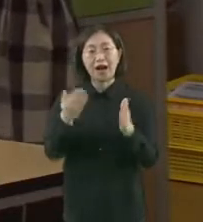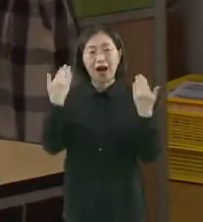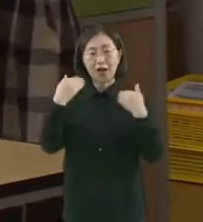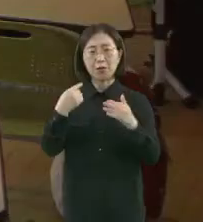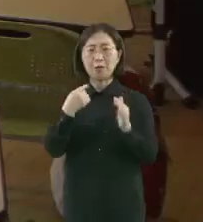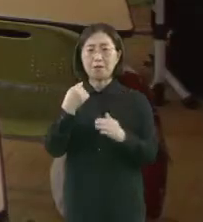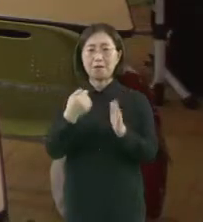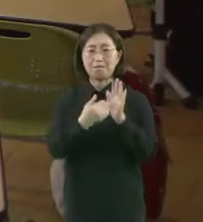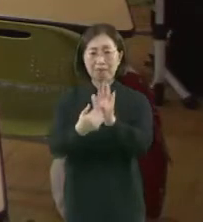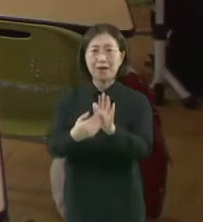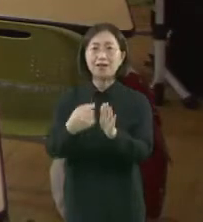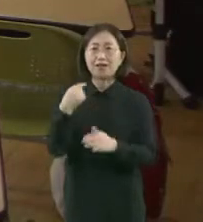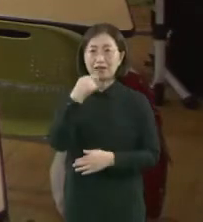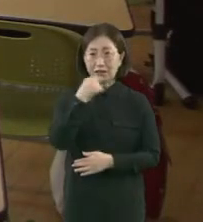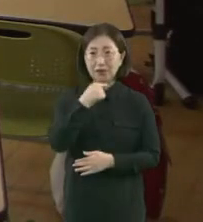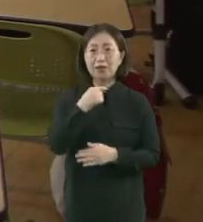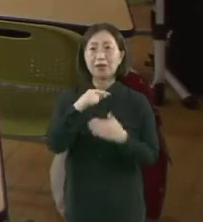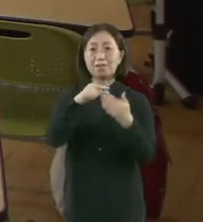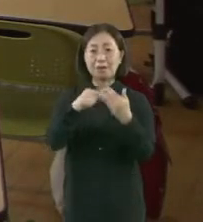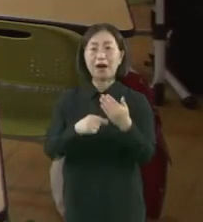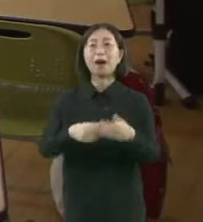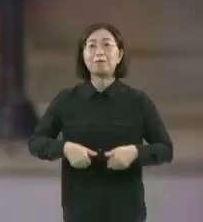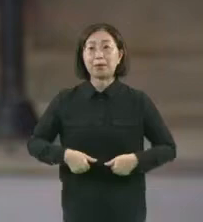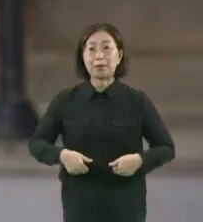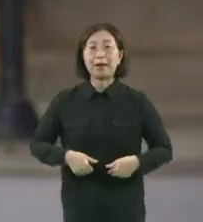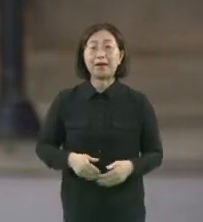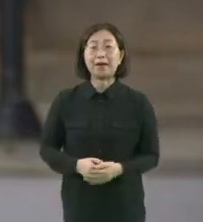올랐습니다. TJB 김진석입니다.